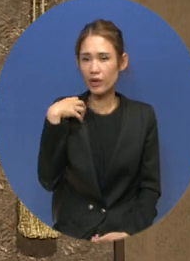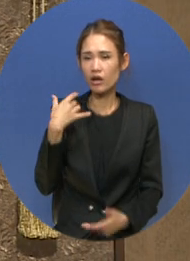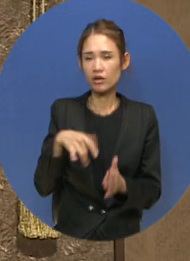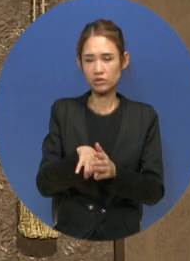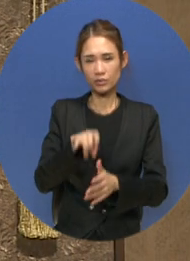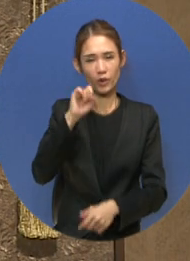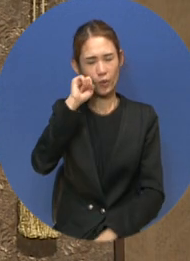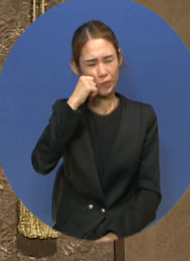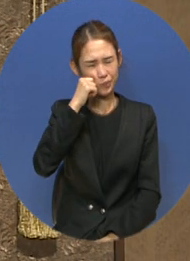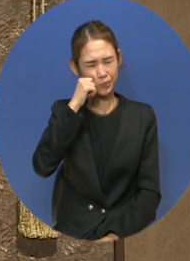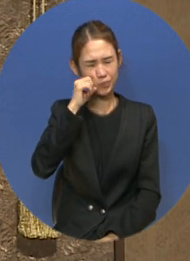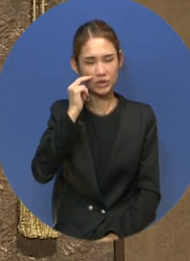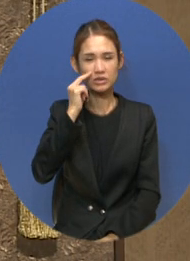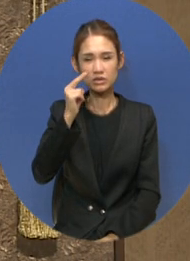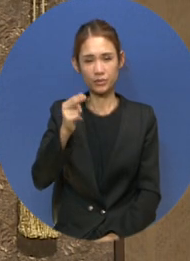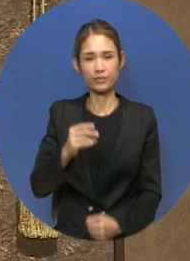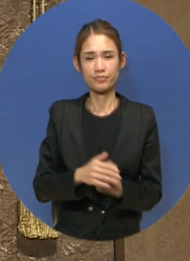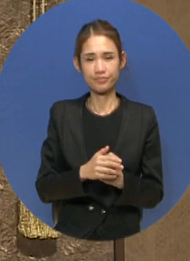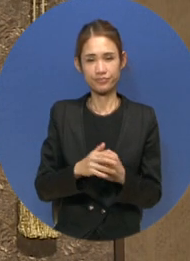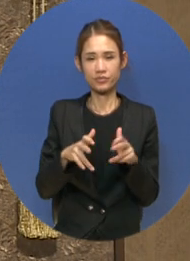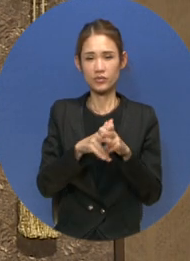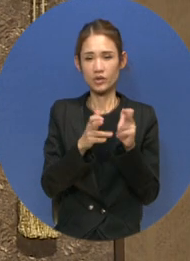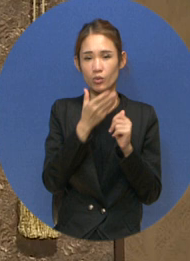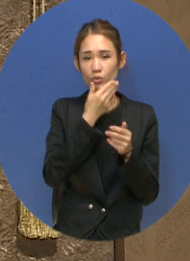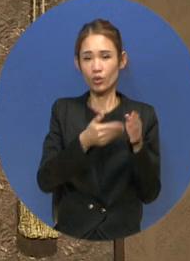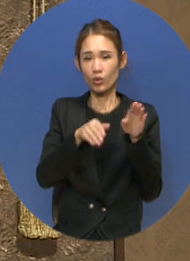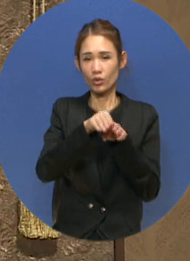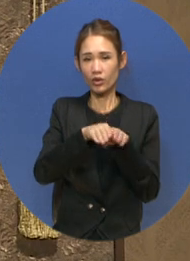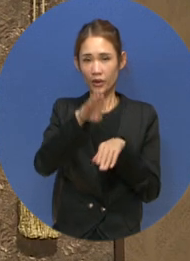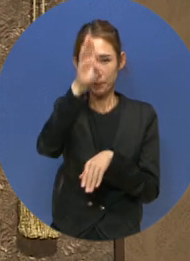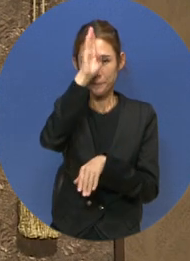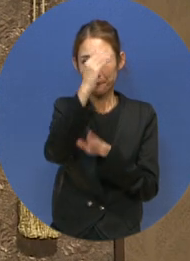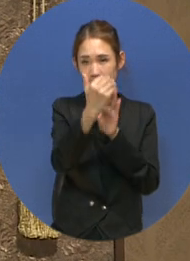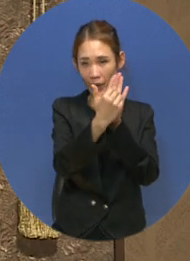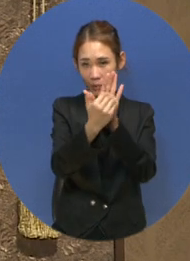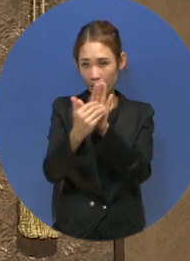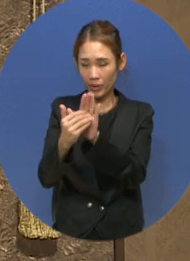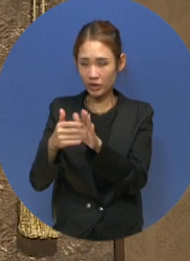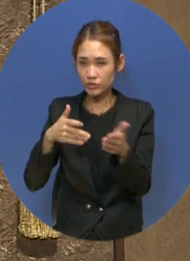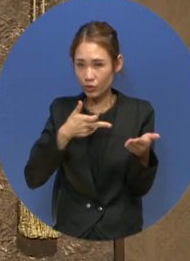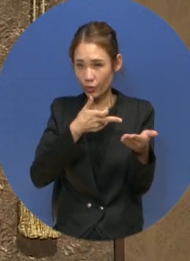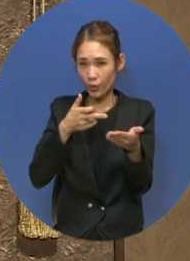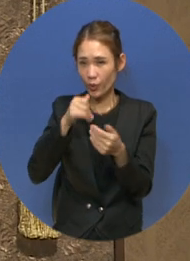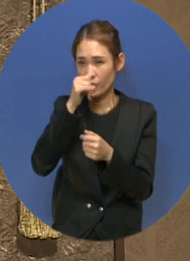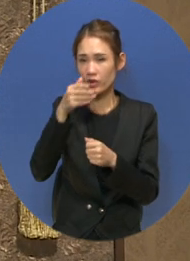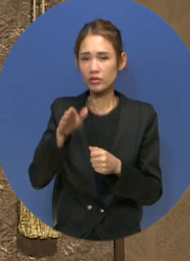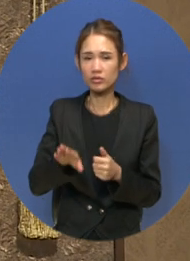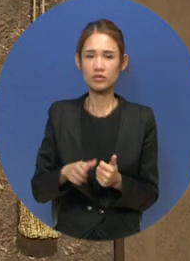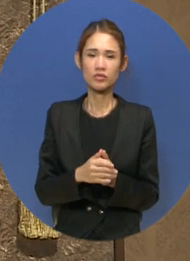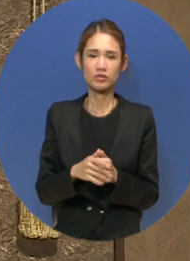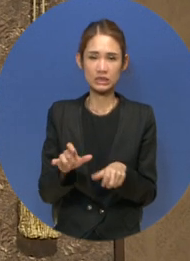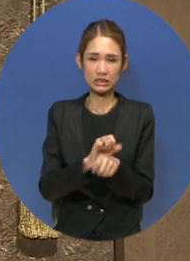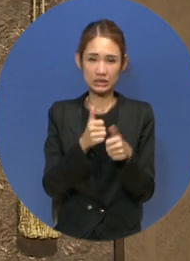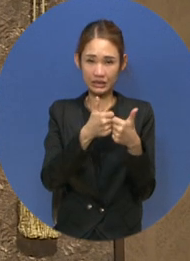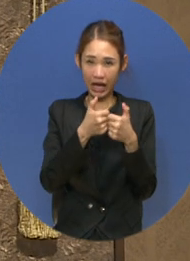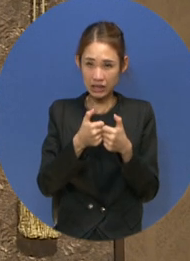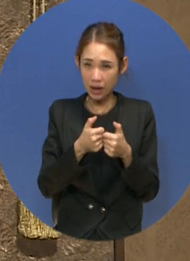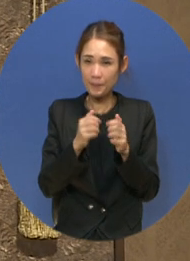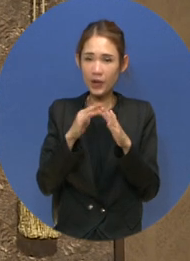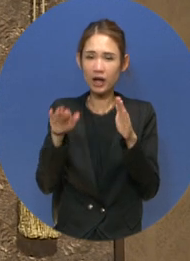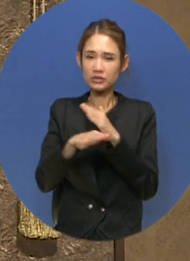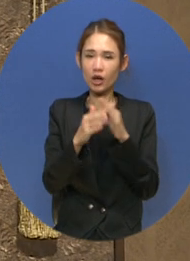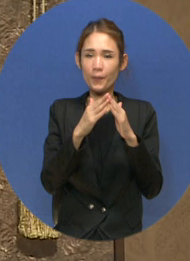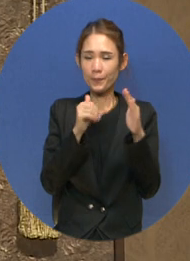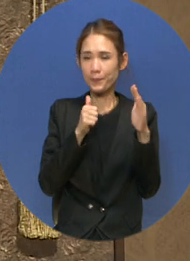심각하죠. 네. 장애인 복지관에서는 그 방역도 실시했지만 특히 그 상담이라든가